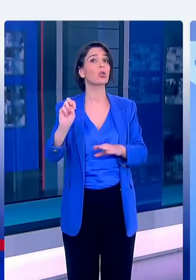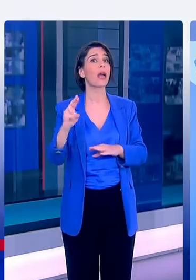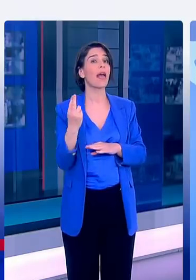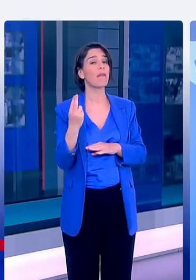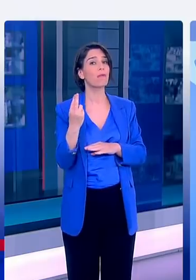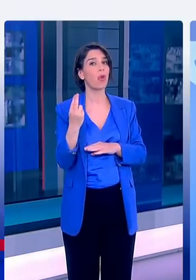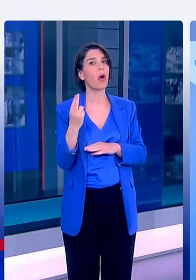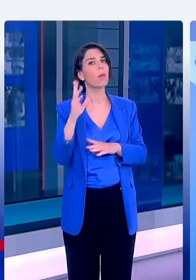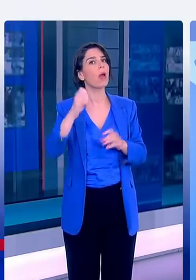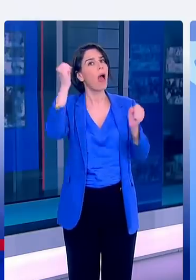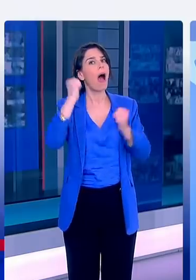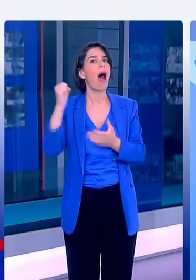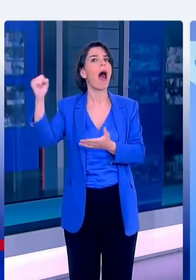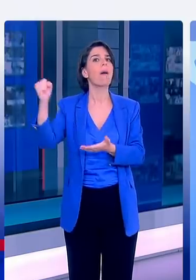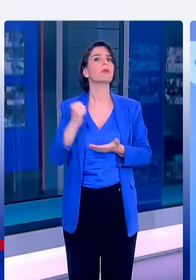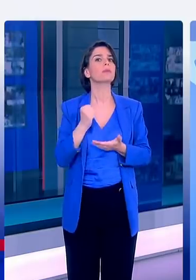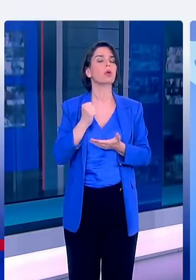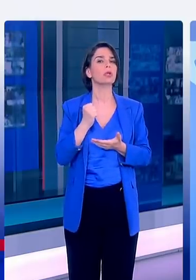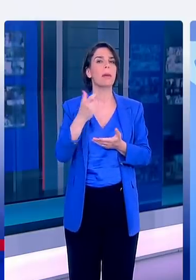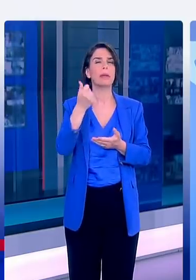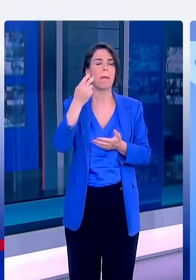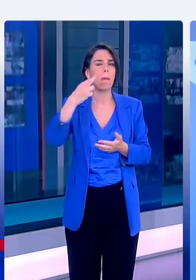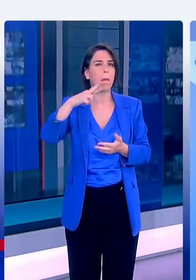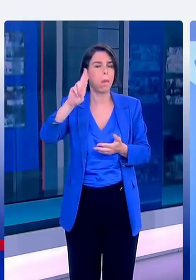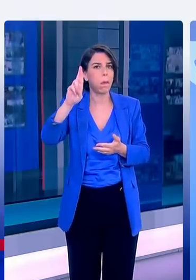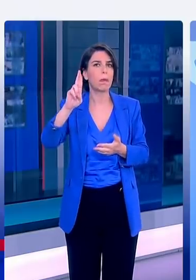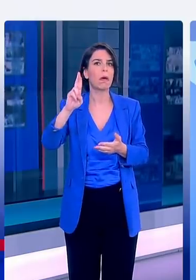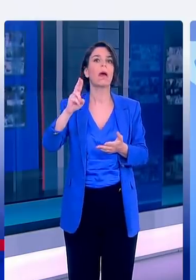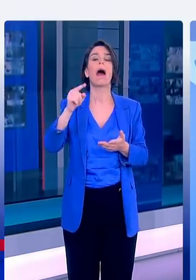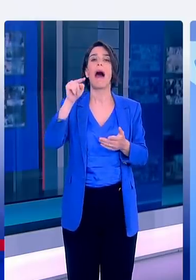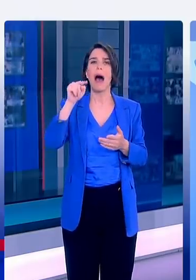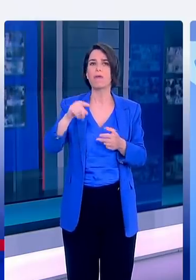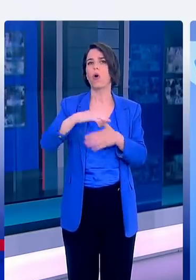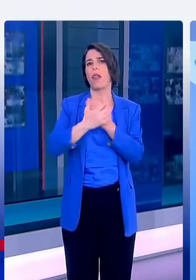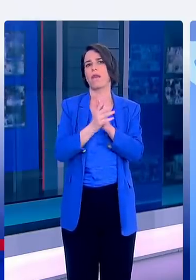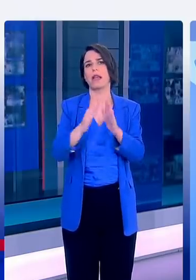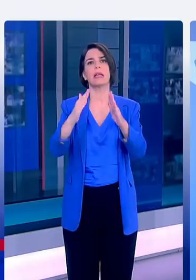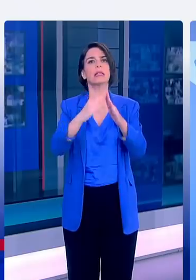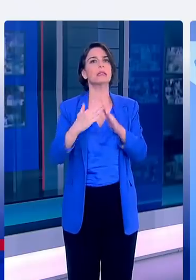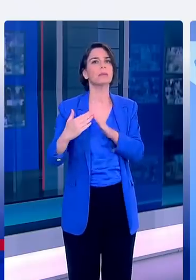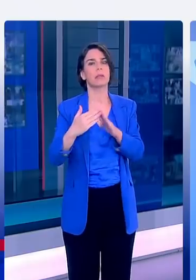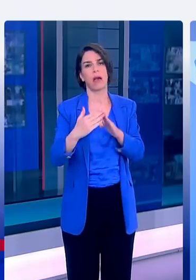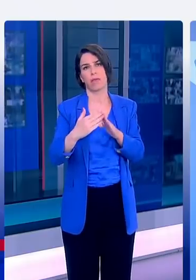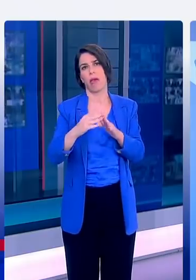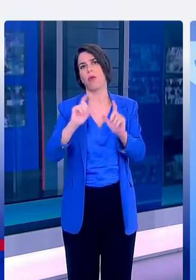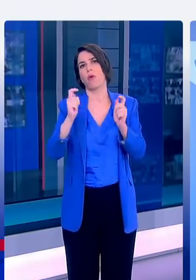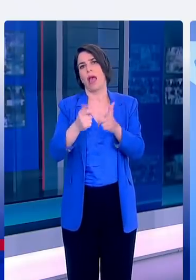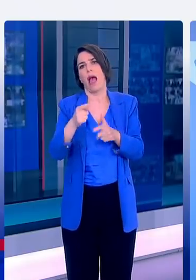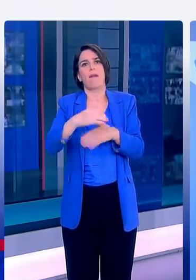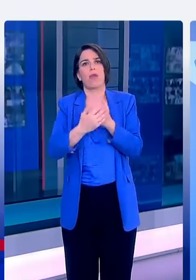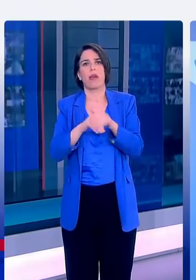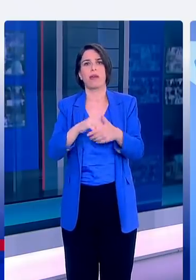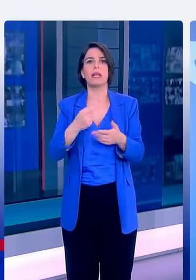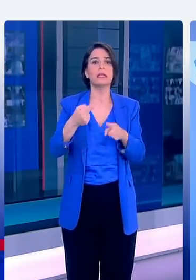να αποζημιωθούν για τους υπερβολικά υψηλούς λογαριασμούς που πλήρωσαν. Αυτό τελικά ενδιαφέρει το νοικοκυριό, αυτό ενδιαφέρει